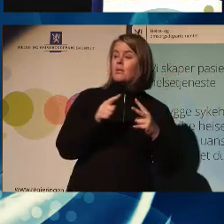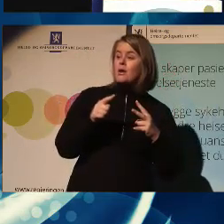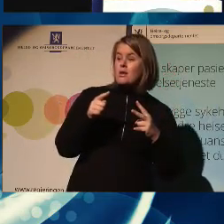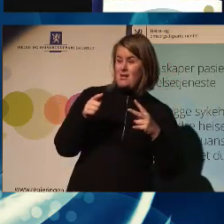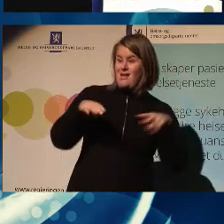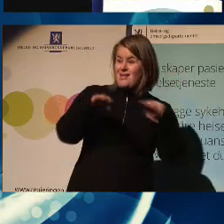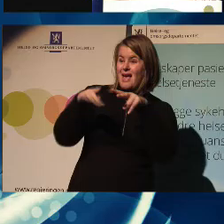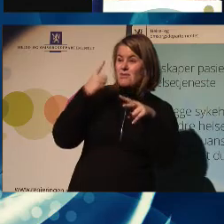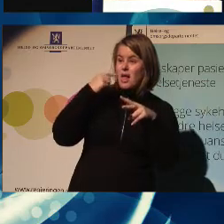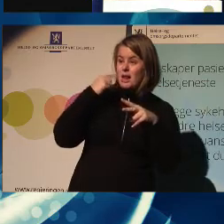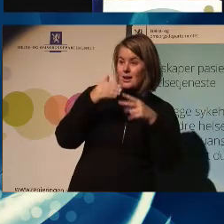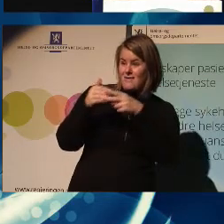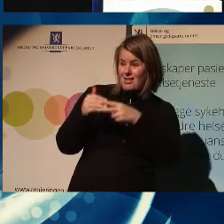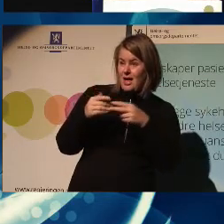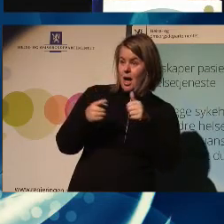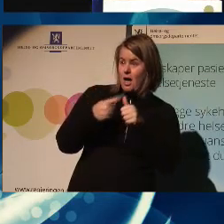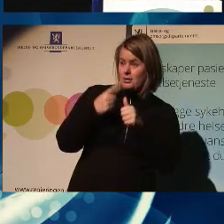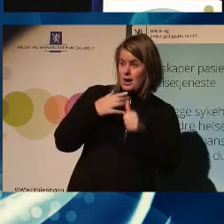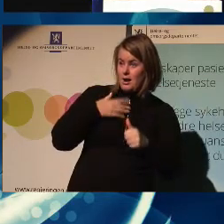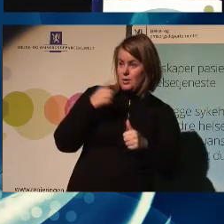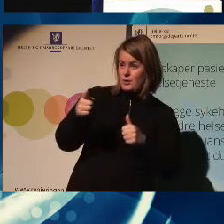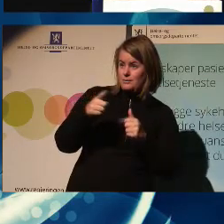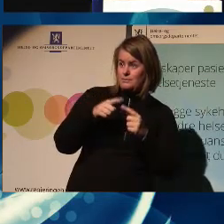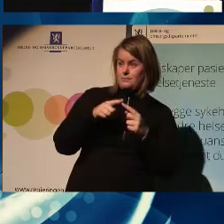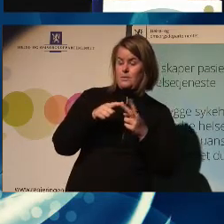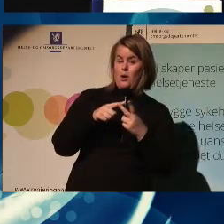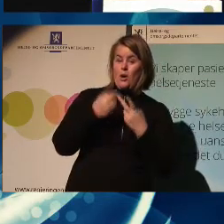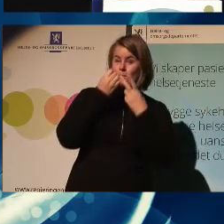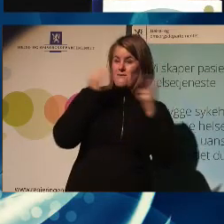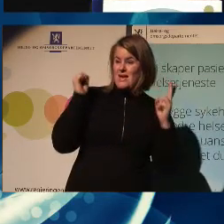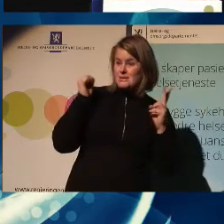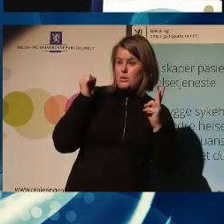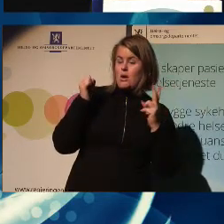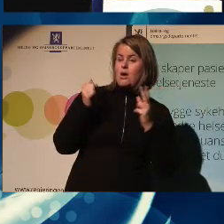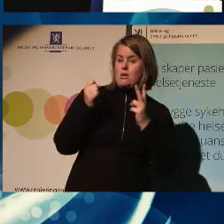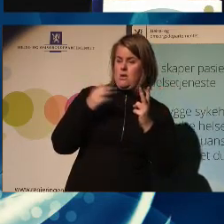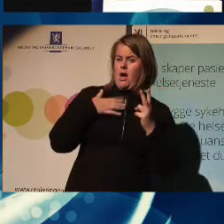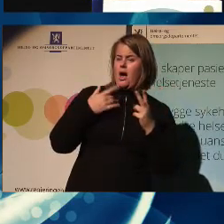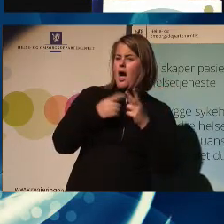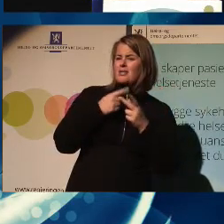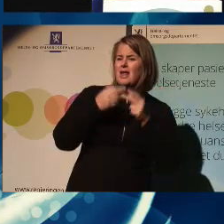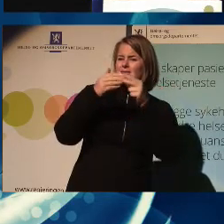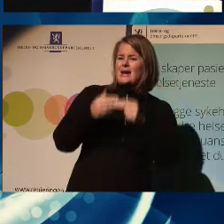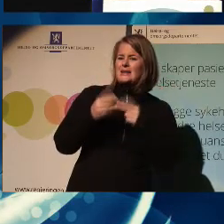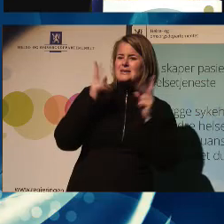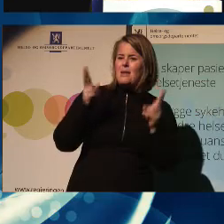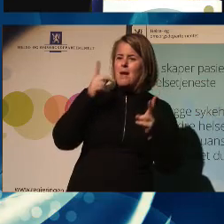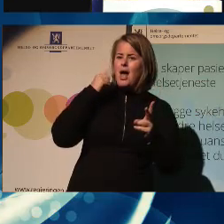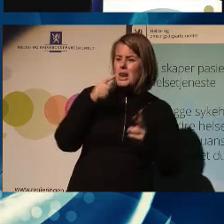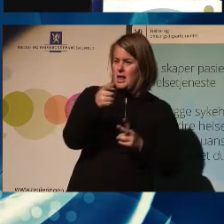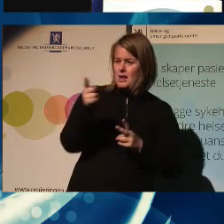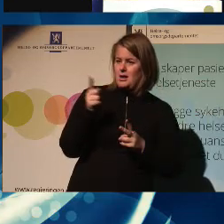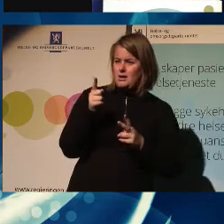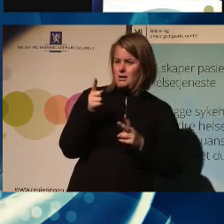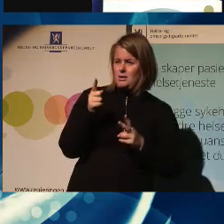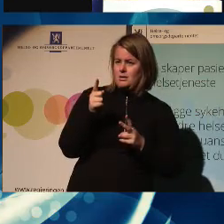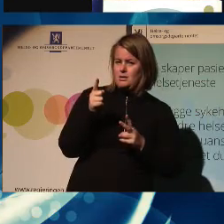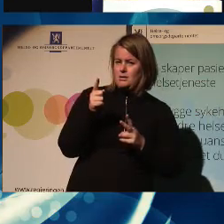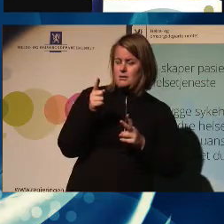Og hvor mange jevnaldrende venner har du på Facebook? Flere svarte null på begge